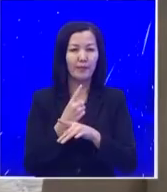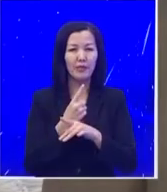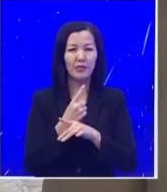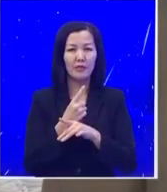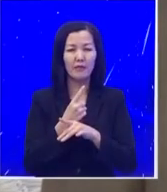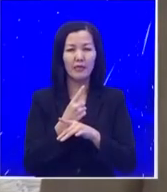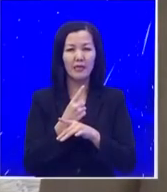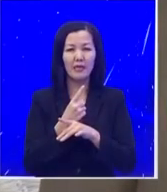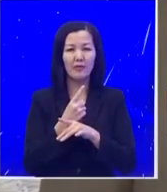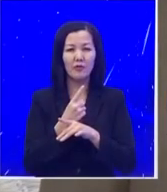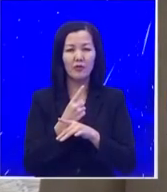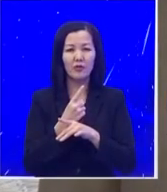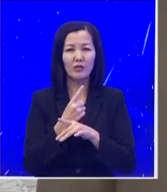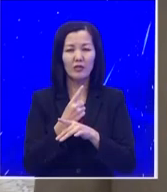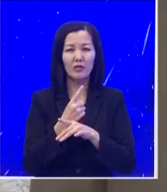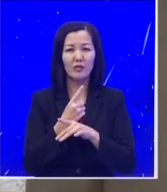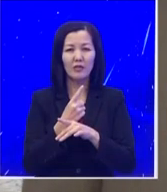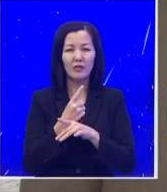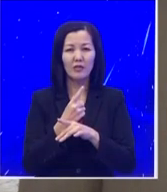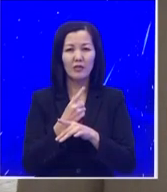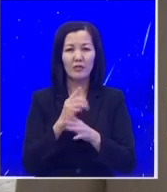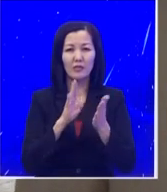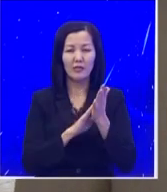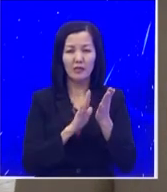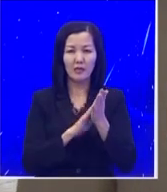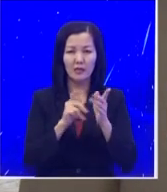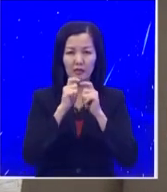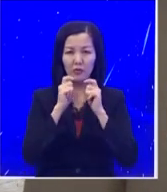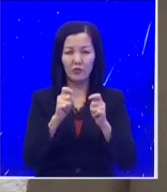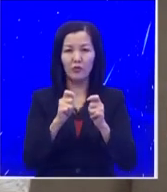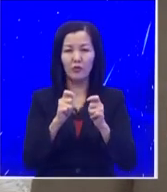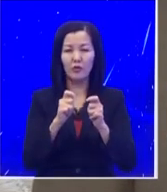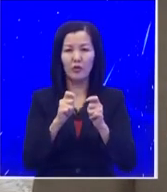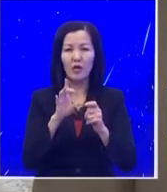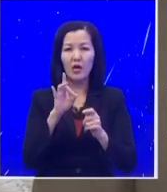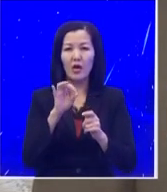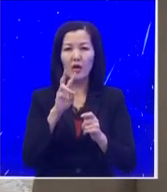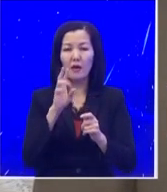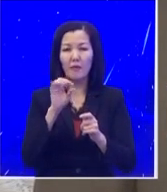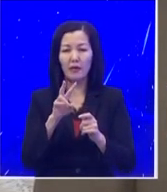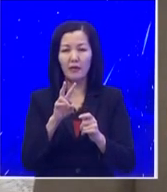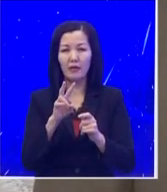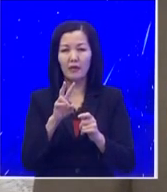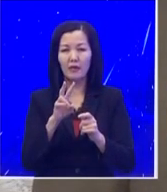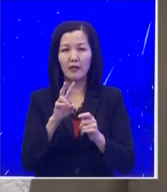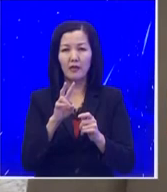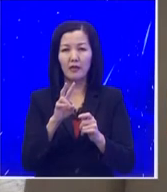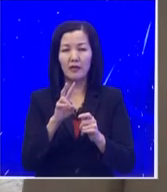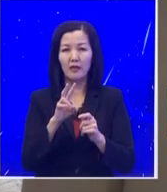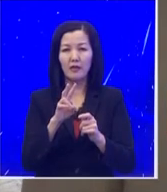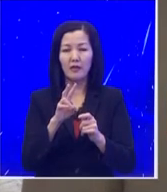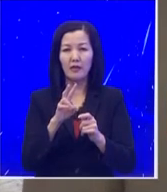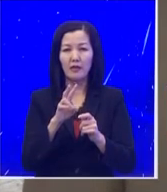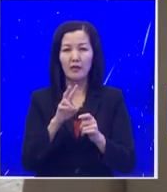сыйлықты алған, одан кейін лениндік сыйлықты алған осы роман. О кезде ондай